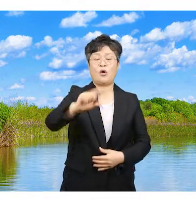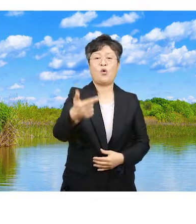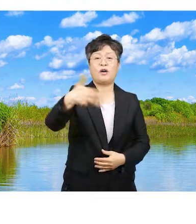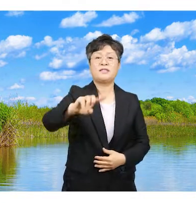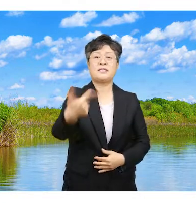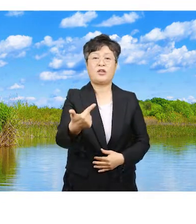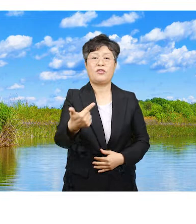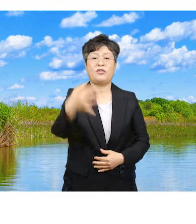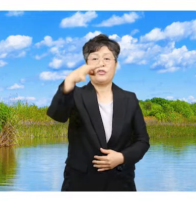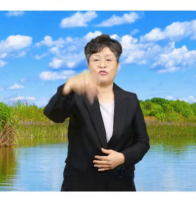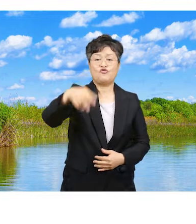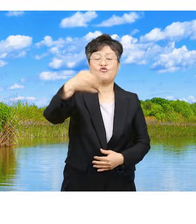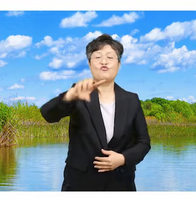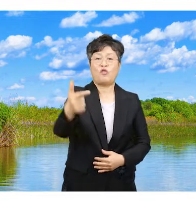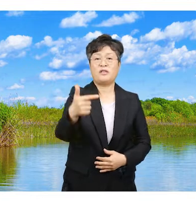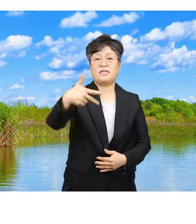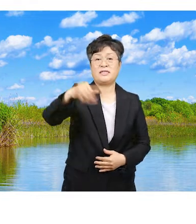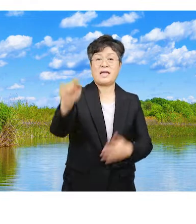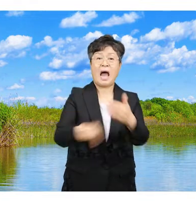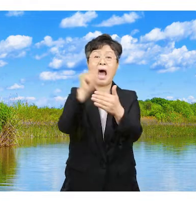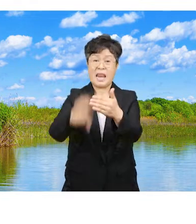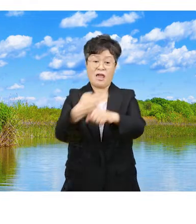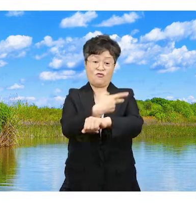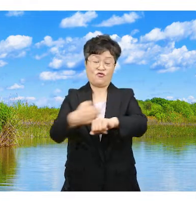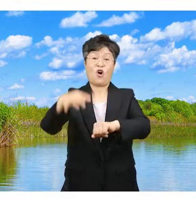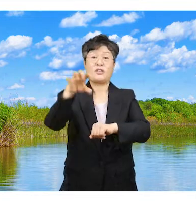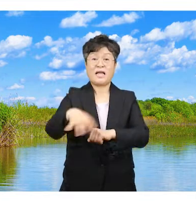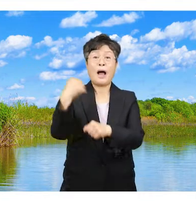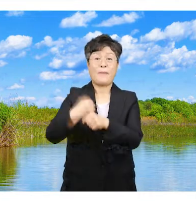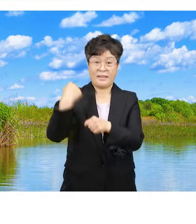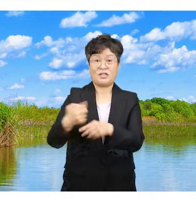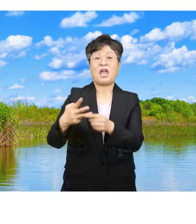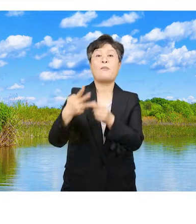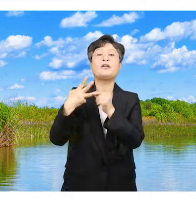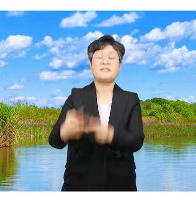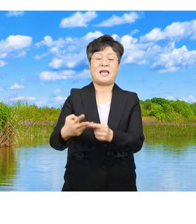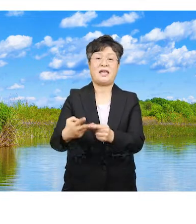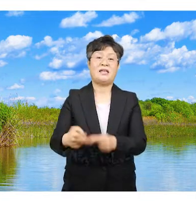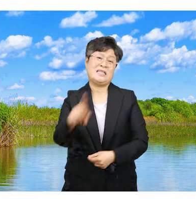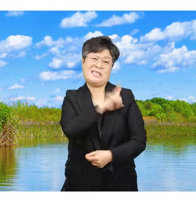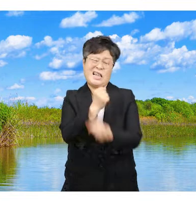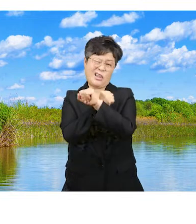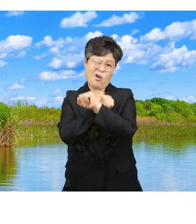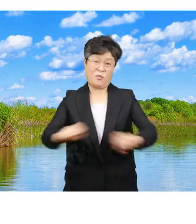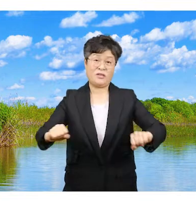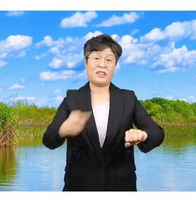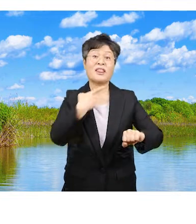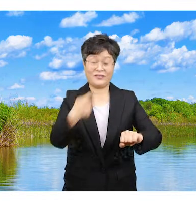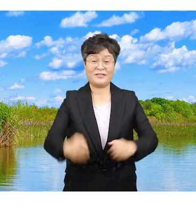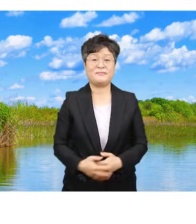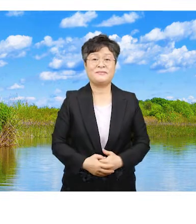원천천의 원천풀장이 만들어졌었죠. 원천풀장이 당시에 제일 컸던